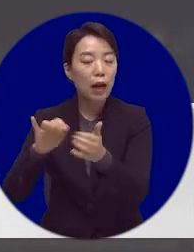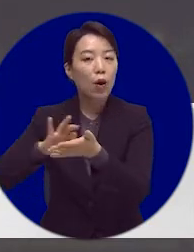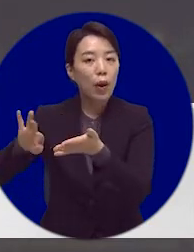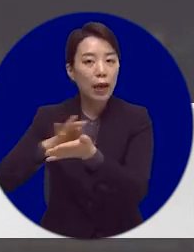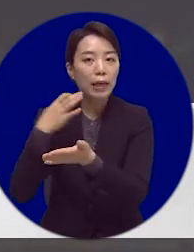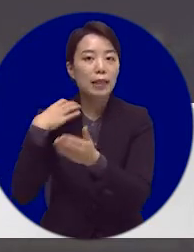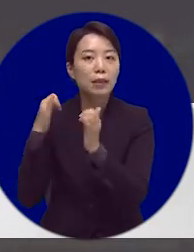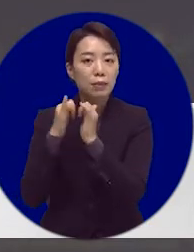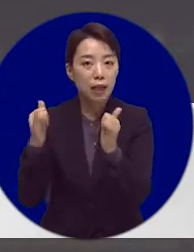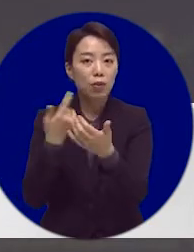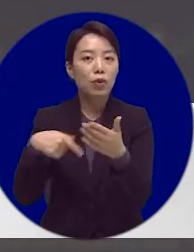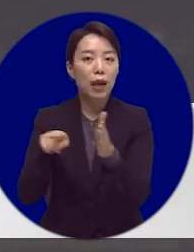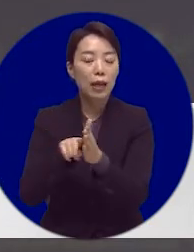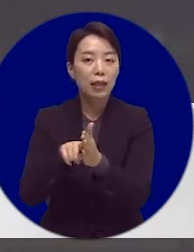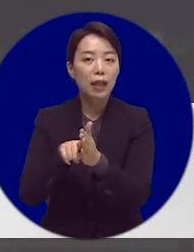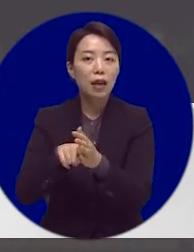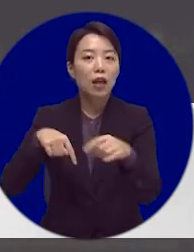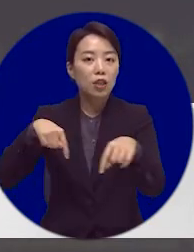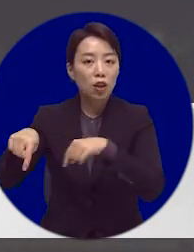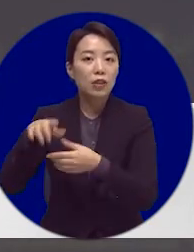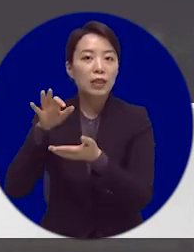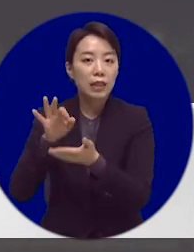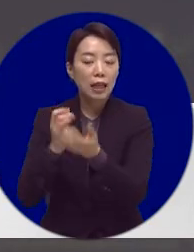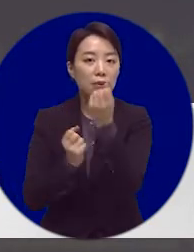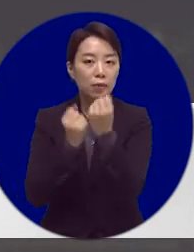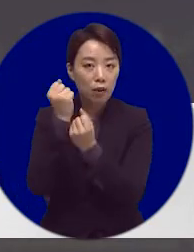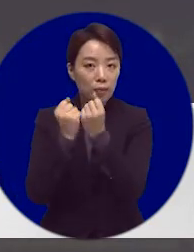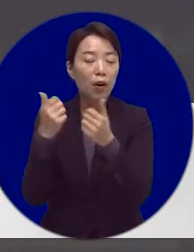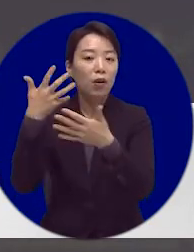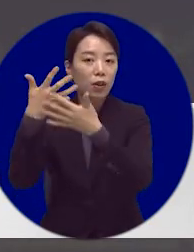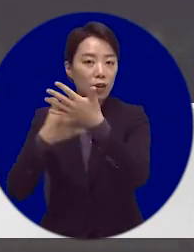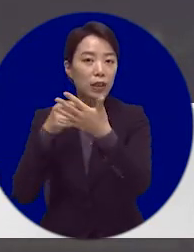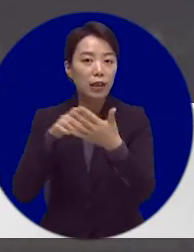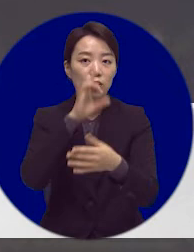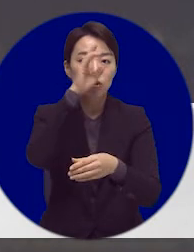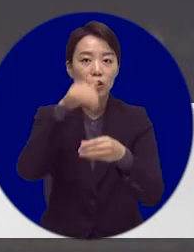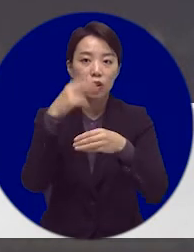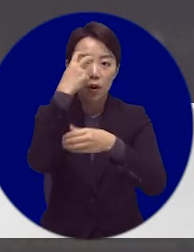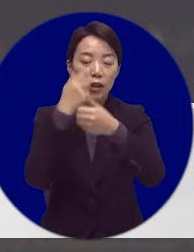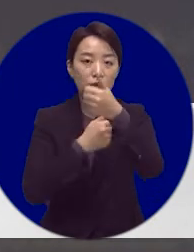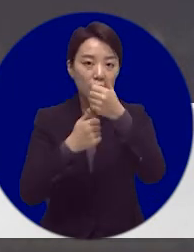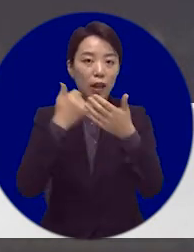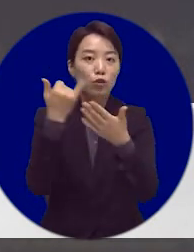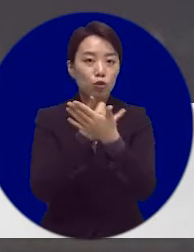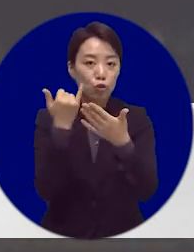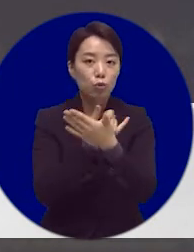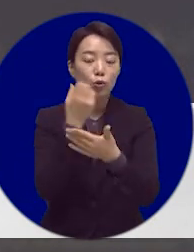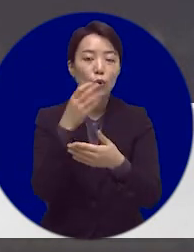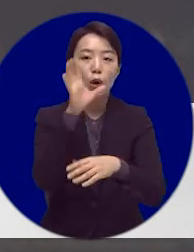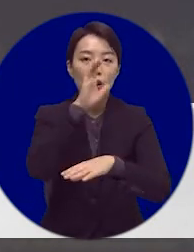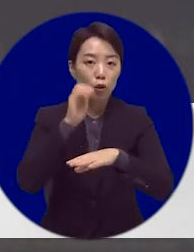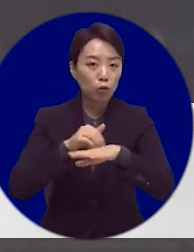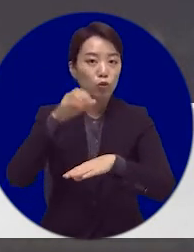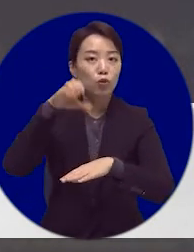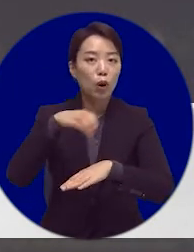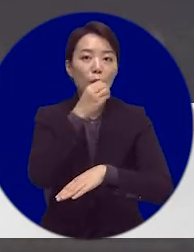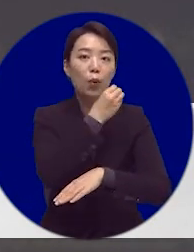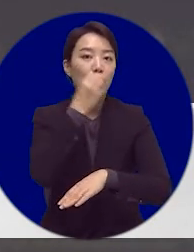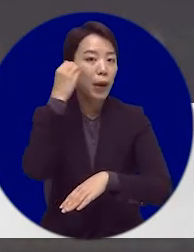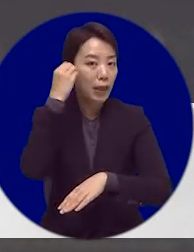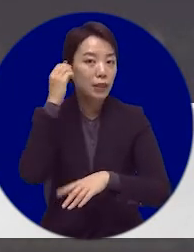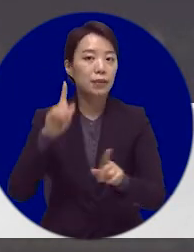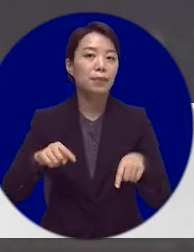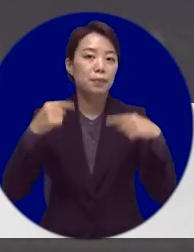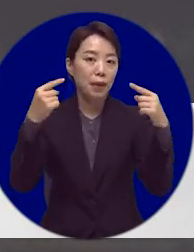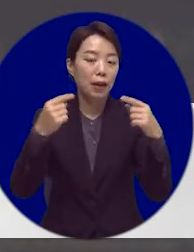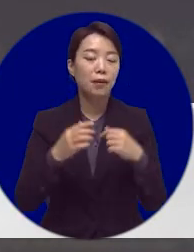회계 책임자를 위한 정치자금 회계 실무 안내 영상을 중앙선거관리위원회 유튜브와 선거연수원 온라인 교육